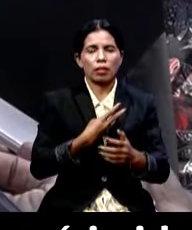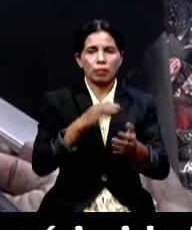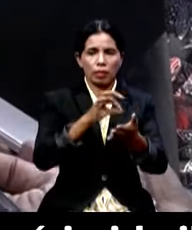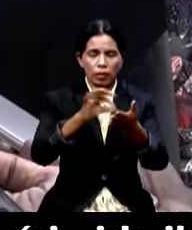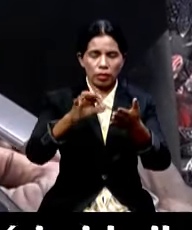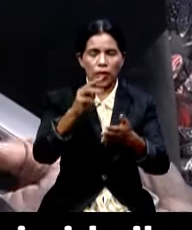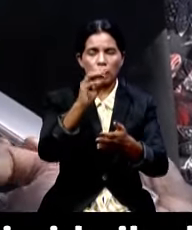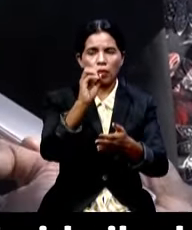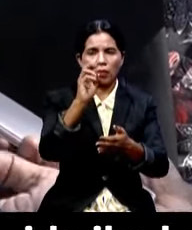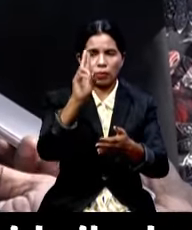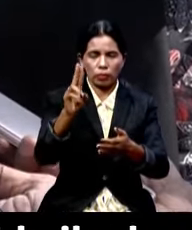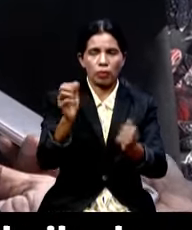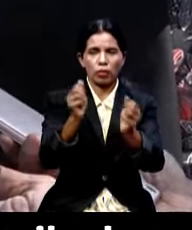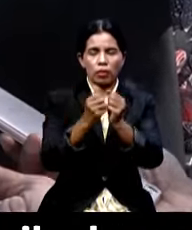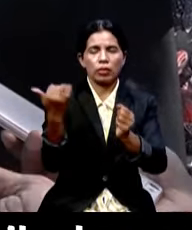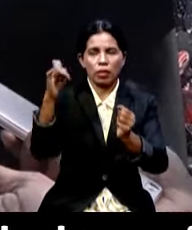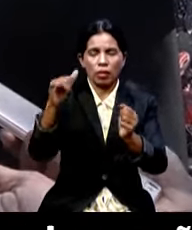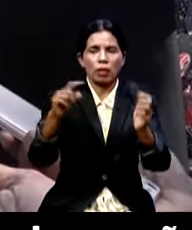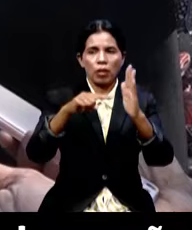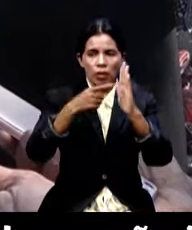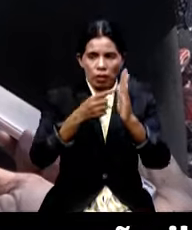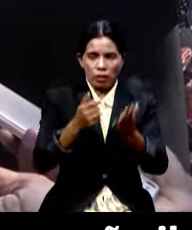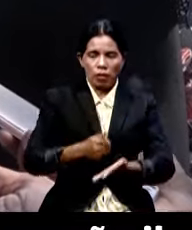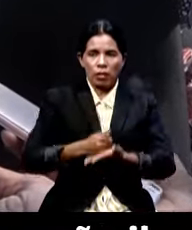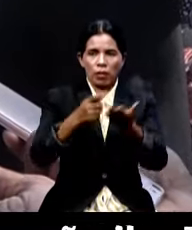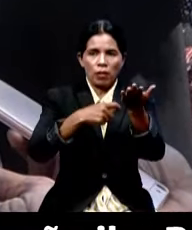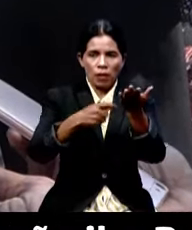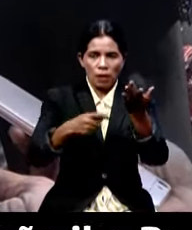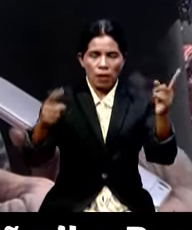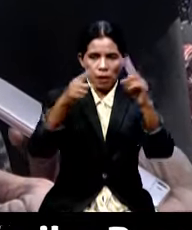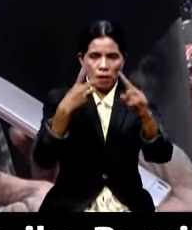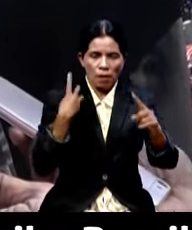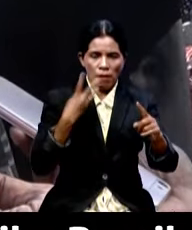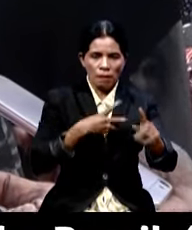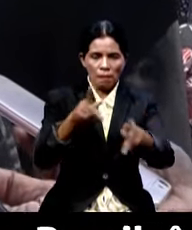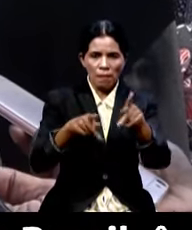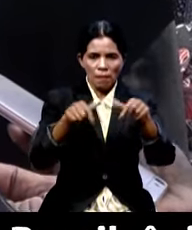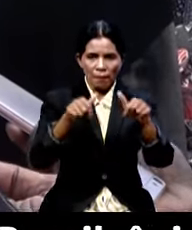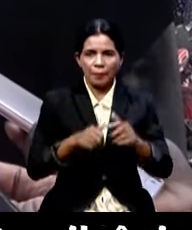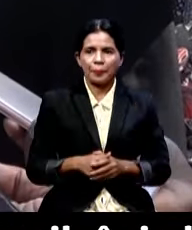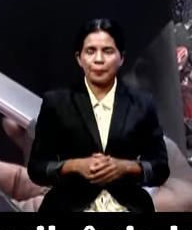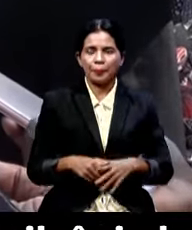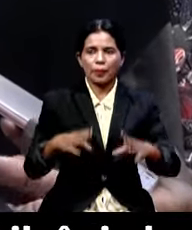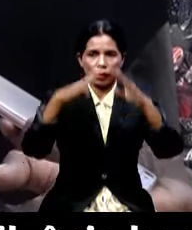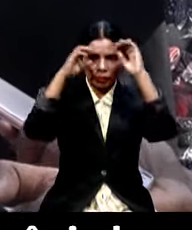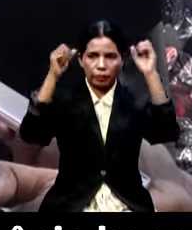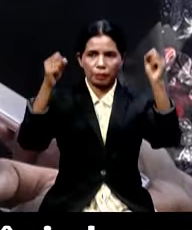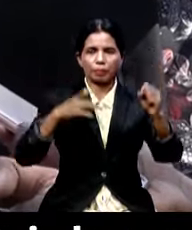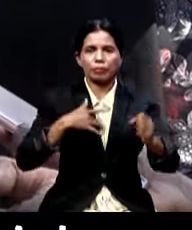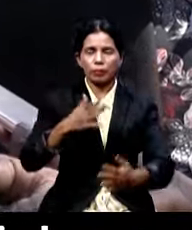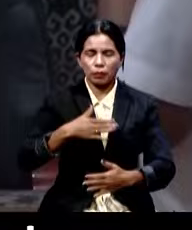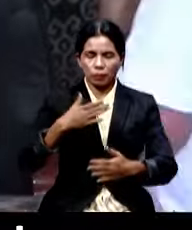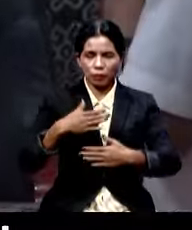asina MOU do sira para bela hagu nabe asistensi teknik ba kita ini Emma Sirene. Presiden Autoridade Raiwa apresia tebe